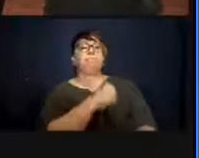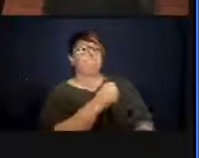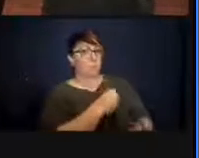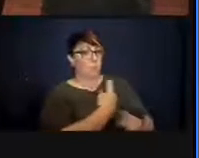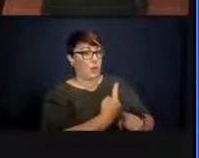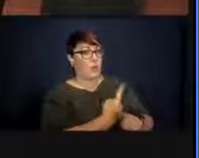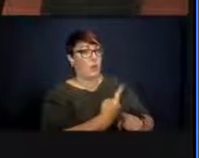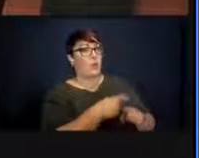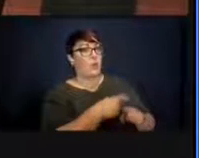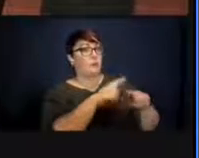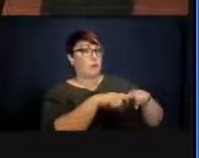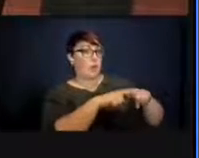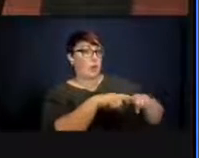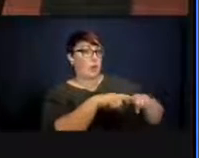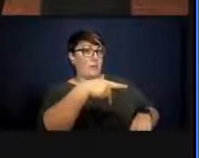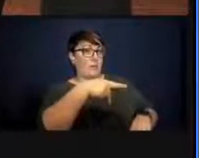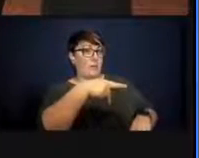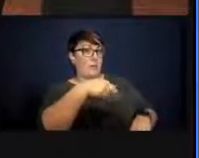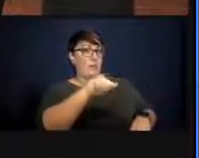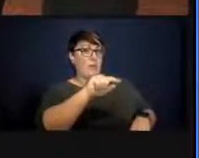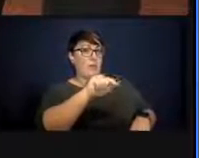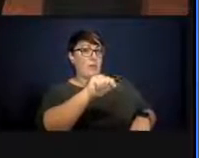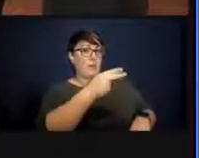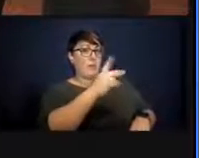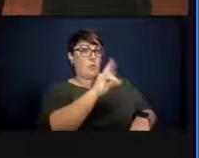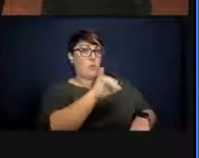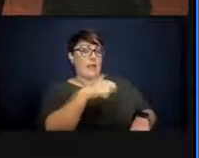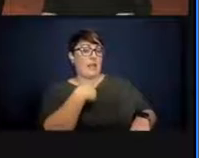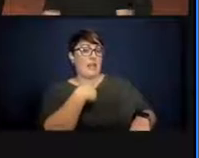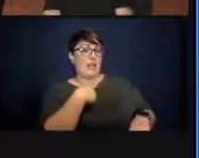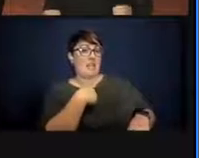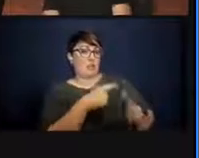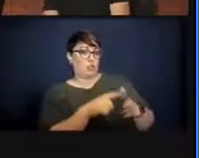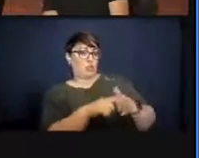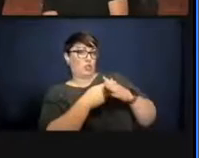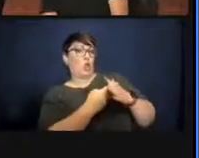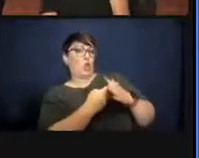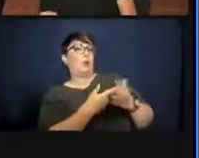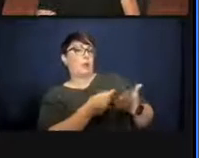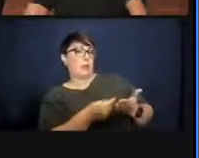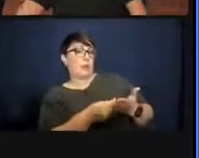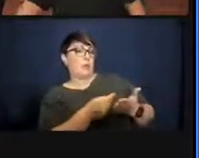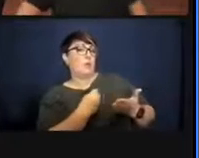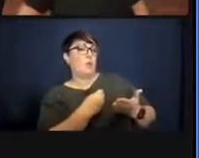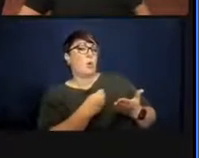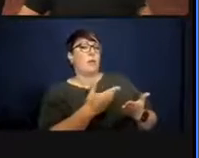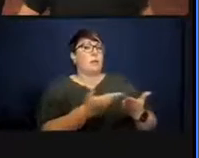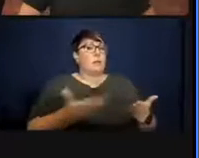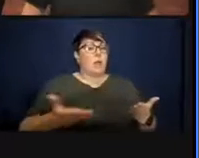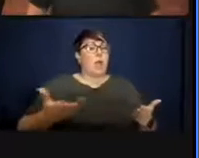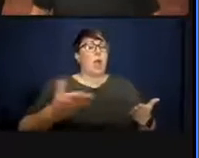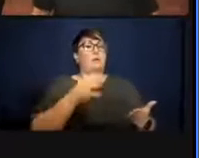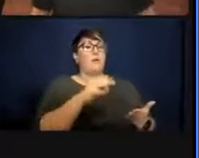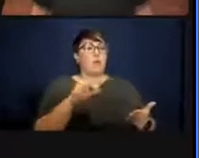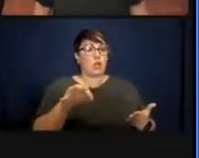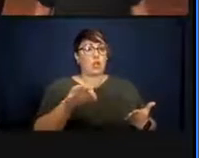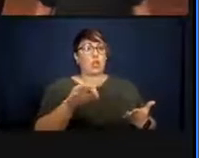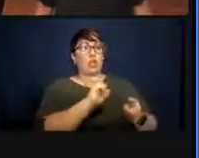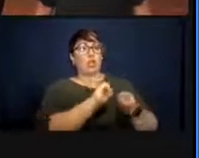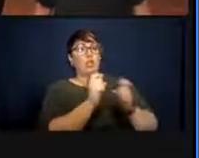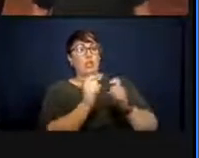نعم، هذا يعتمد على المسار التعليمي، ولكنهم سيحصلون على مبلغ من الأموال